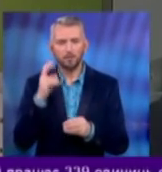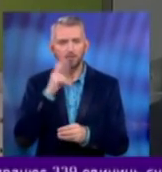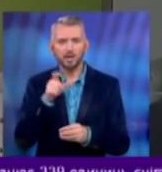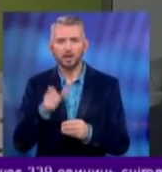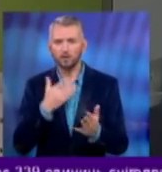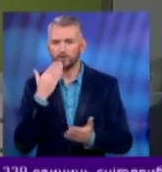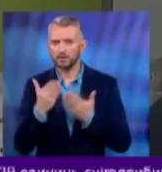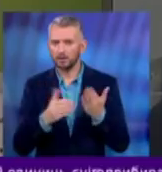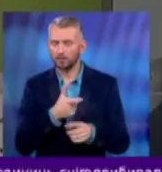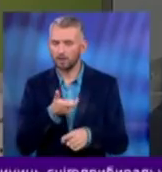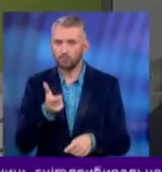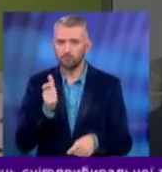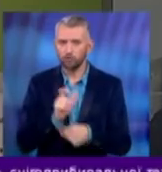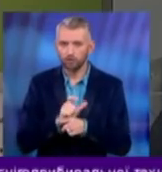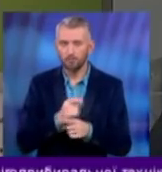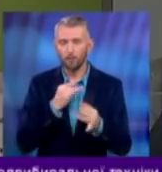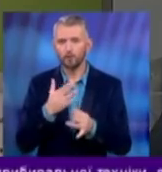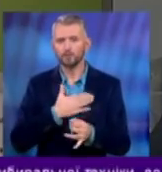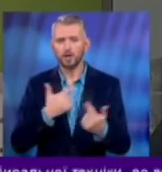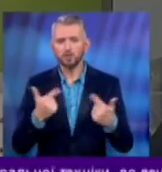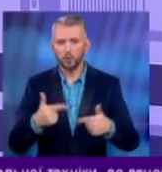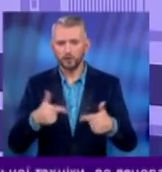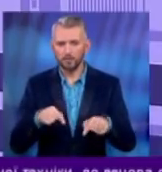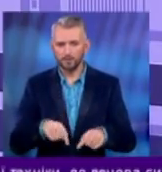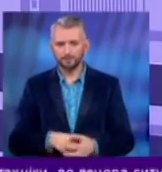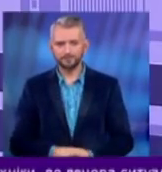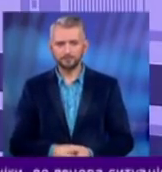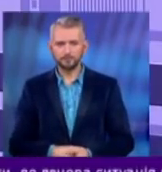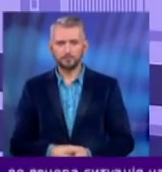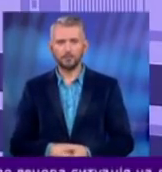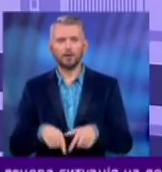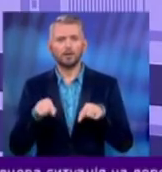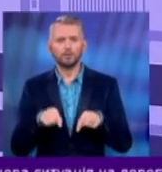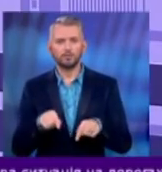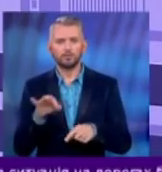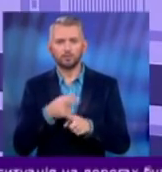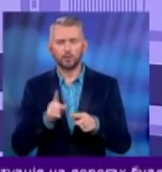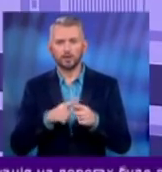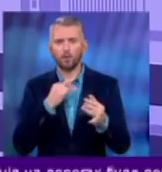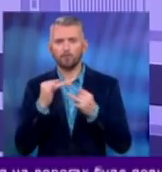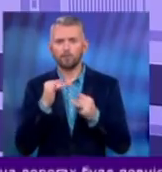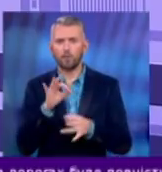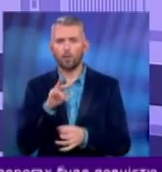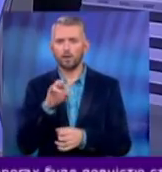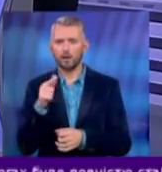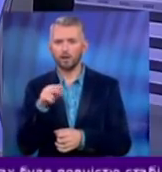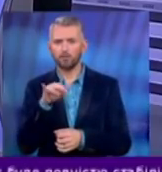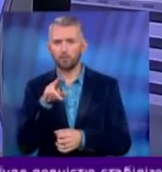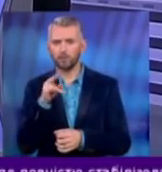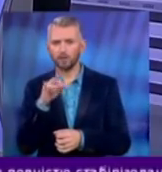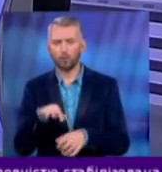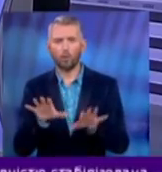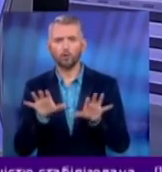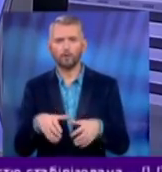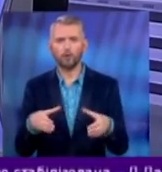кияни звертаються найбільше, поговоримо з нашими гостями. В студії програми «Київ Лайв» знаходяться Олег Попенко, голова